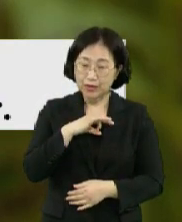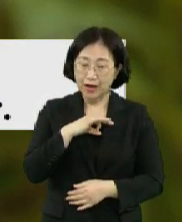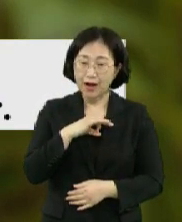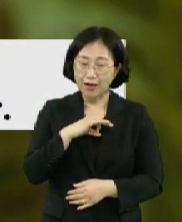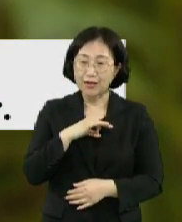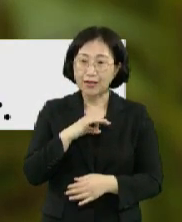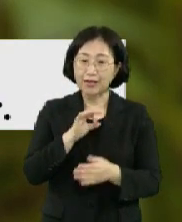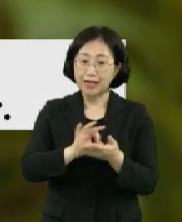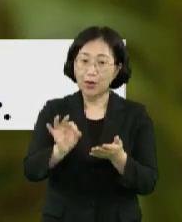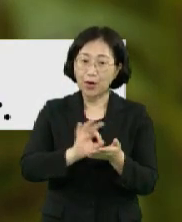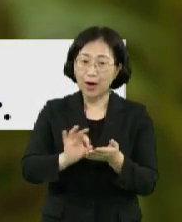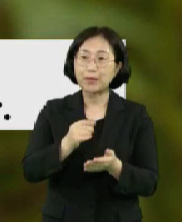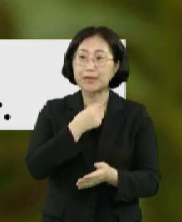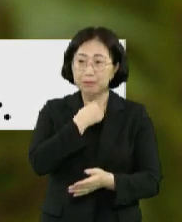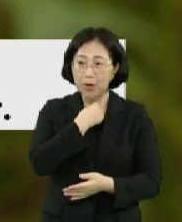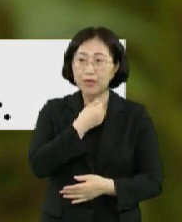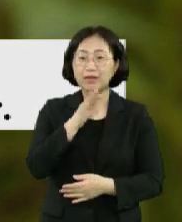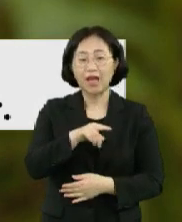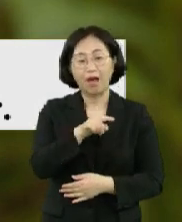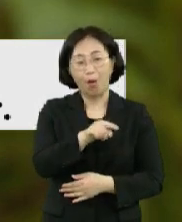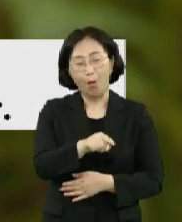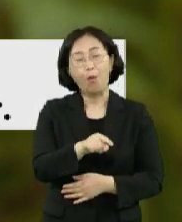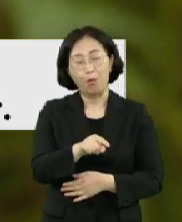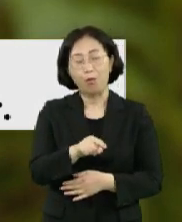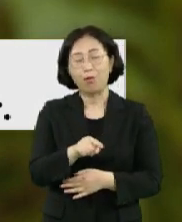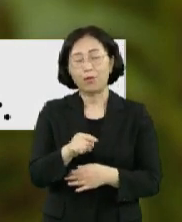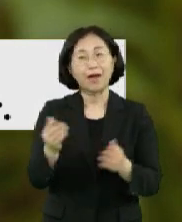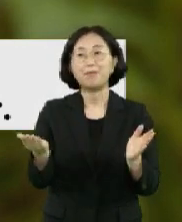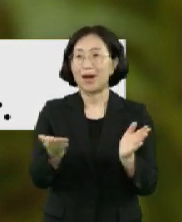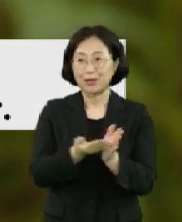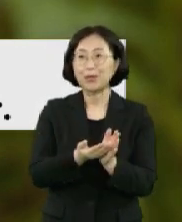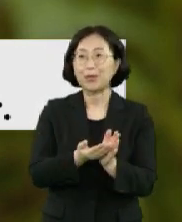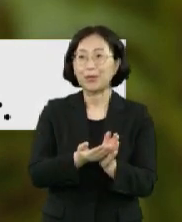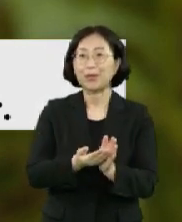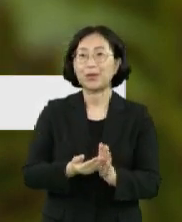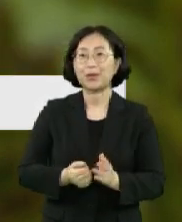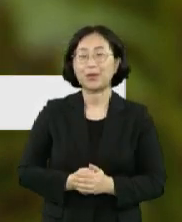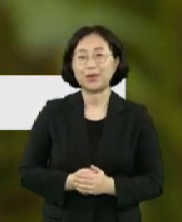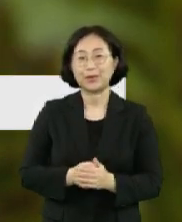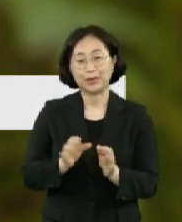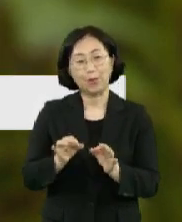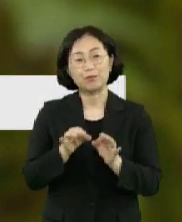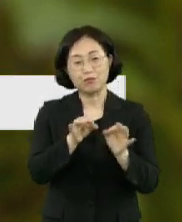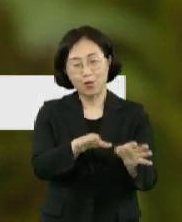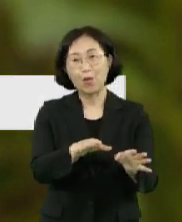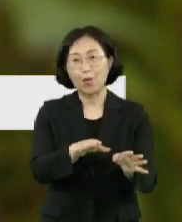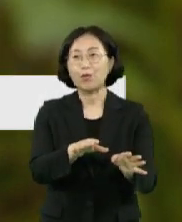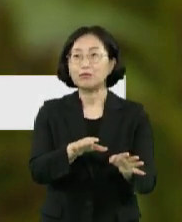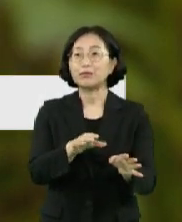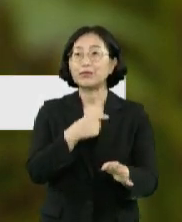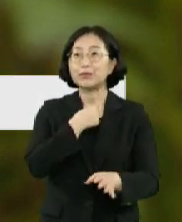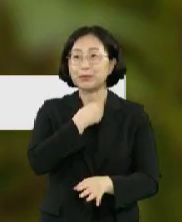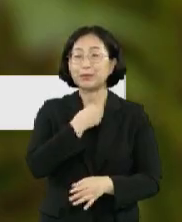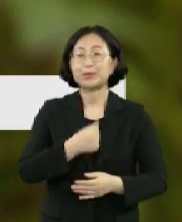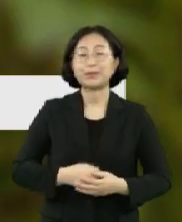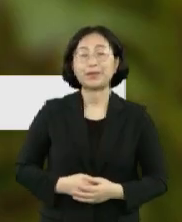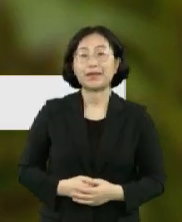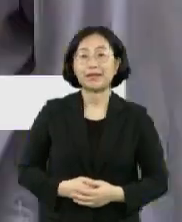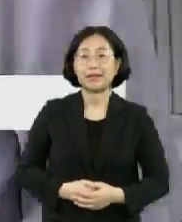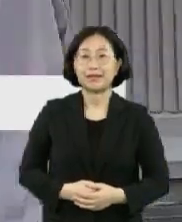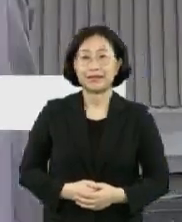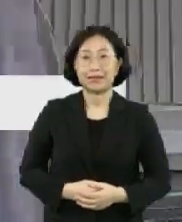생각을 했었는데 그 금액이랑 또 이번에 계획했던 거랑 맞아서 그럼 이걸 좀 사용해야 되겠다